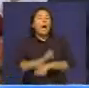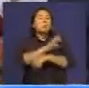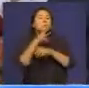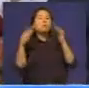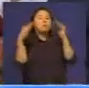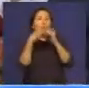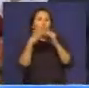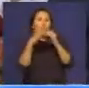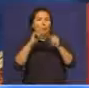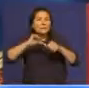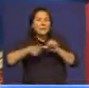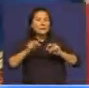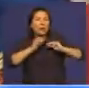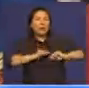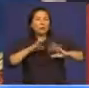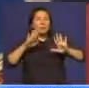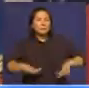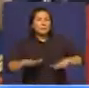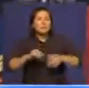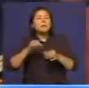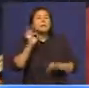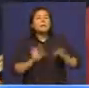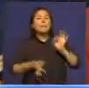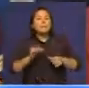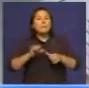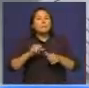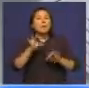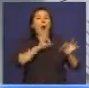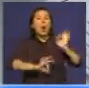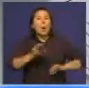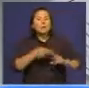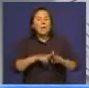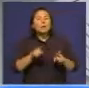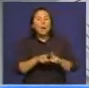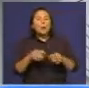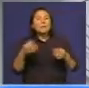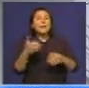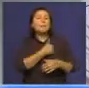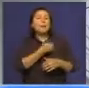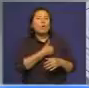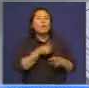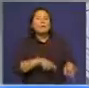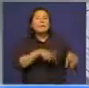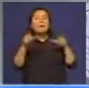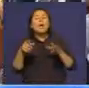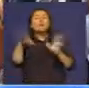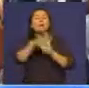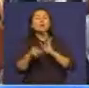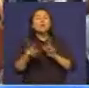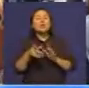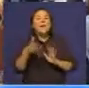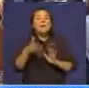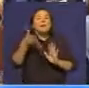Обеспечение жильем, постоянным рабочим местом и стабильным доходом – таковы цели программы добровольного переселения. Предусмотрено также